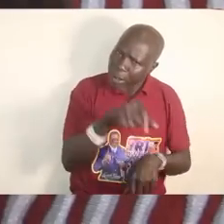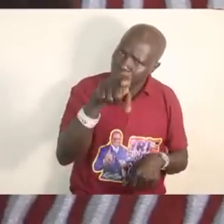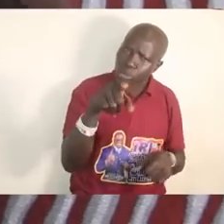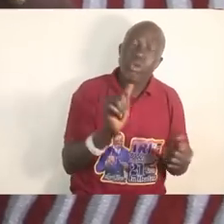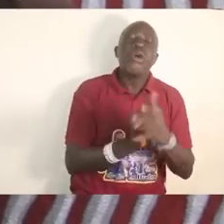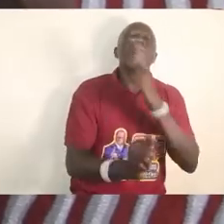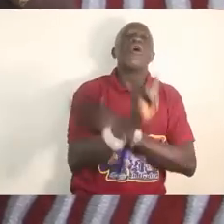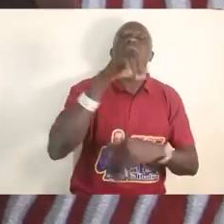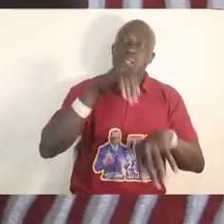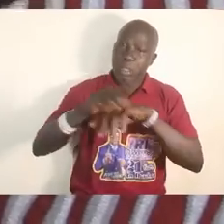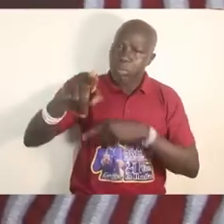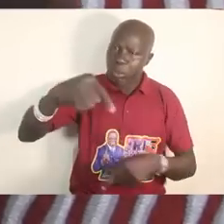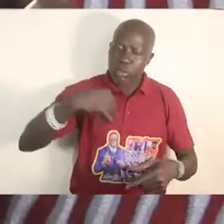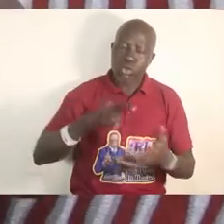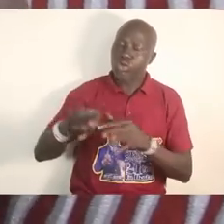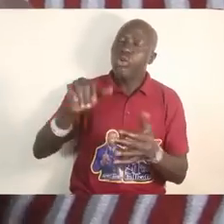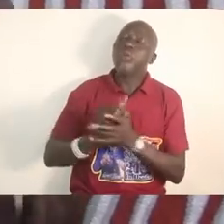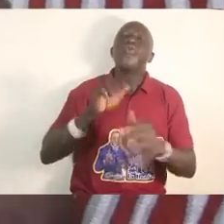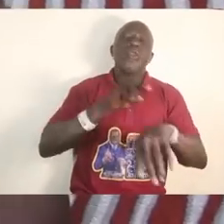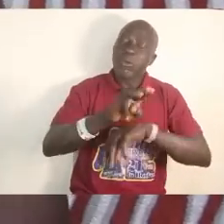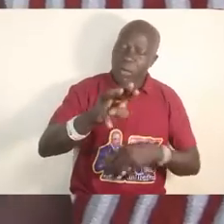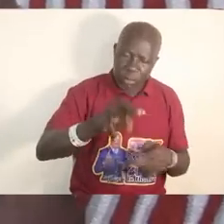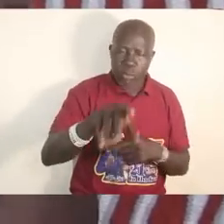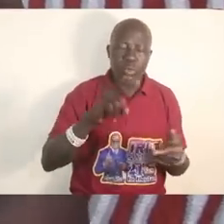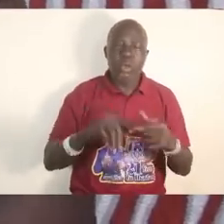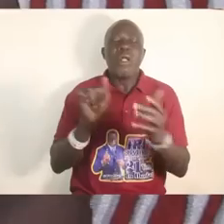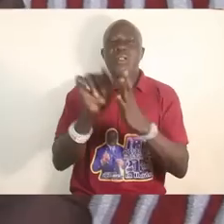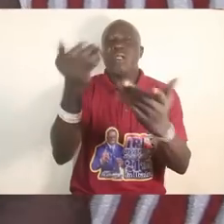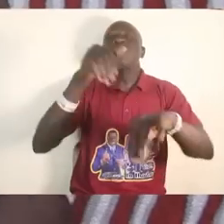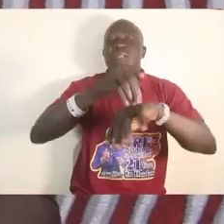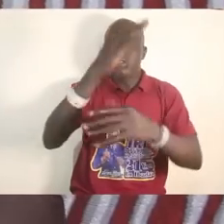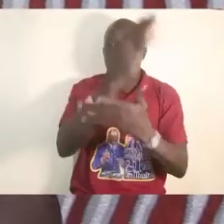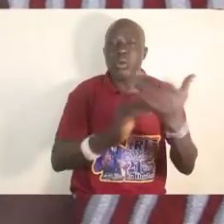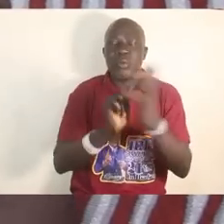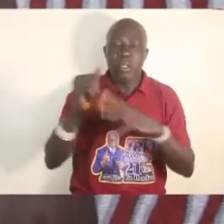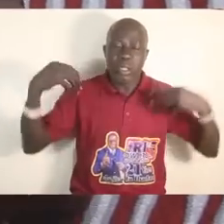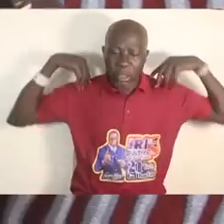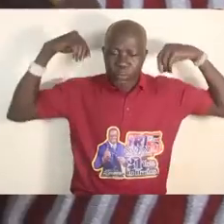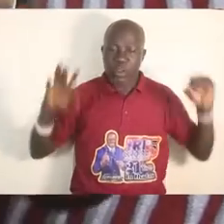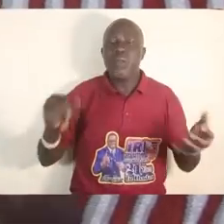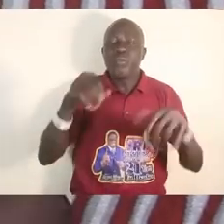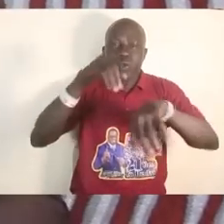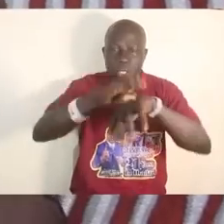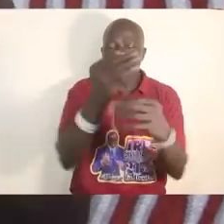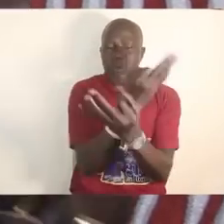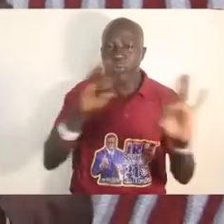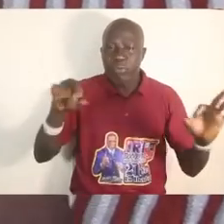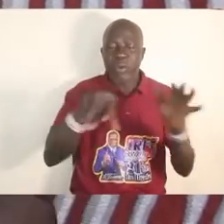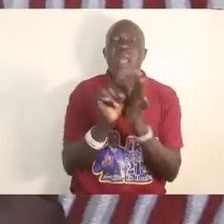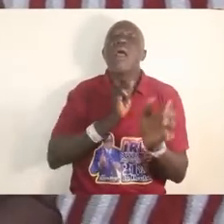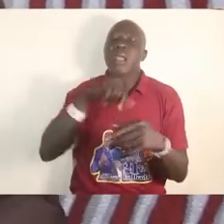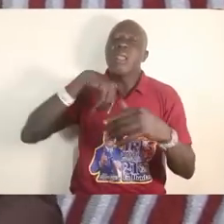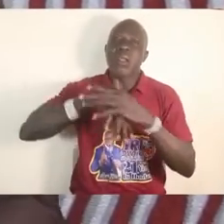fa ìdè wọn já. In sun down. Mi ò mọ ìdè tán fi dè. I don't know the body you are buying with. Ọlọ́run rán mi sí Olódò. God sent me to you. Pé kí n jẹ́ iṣẹ́ fún. That